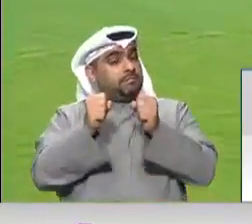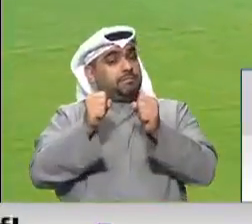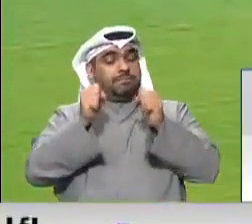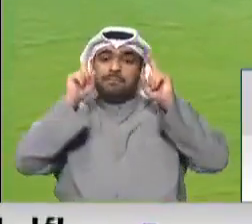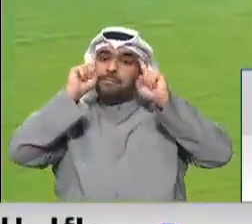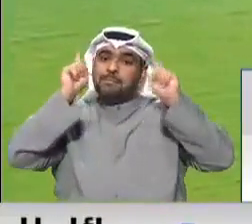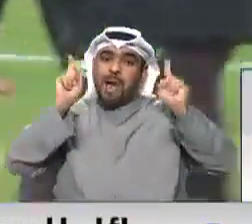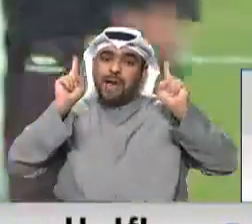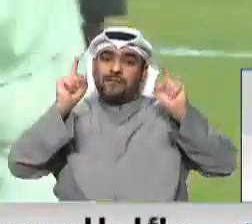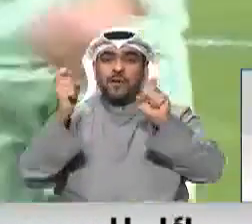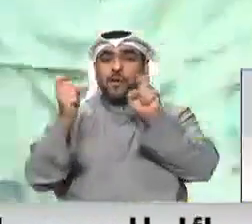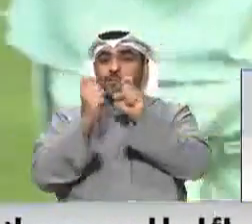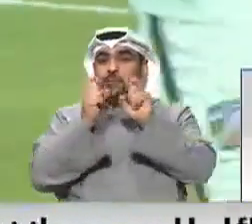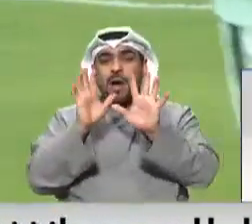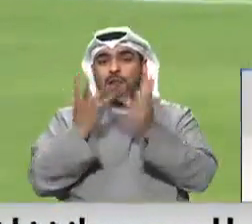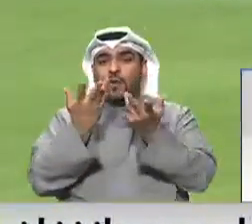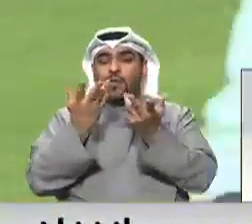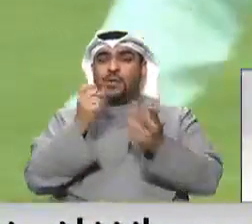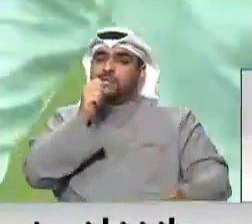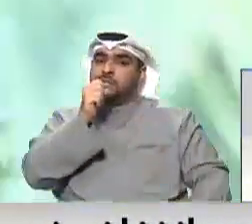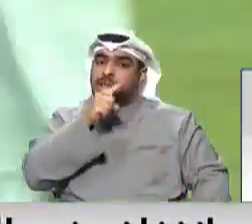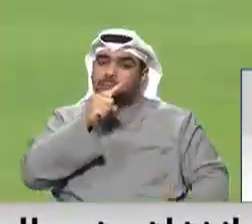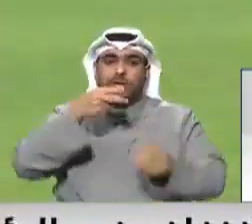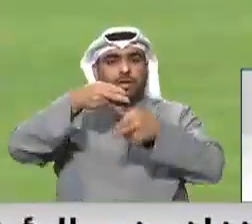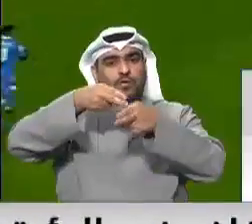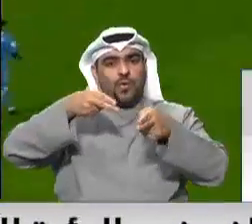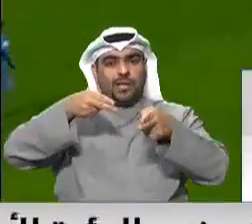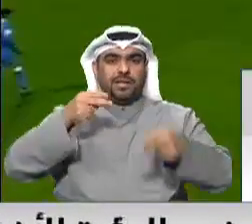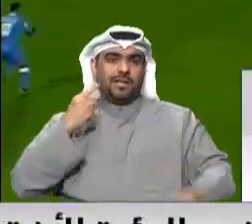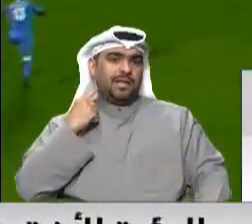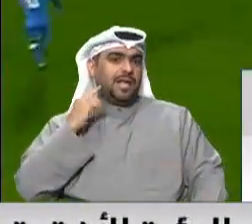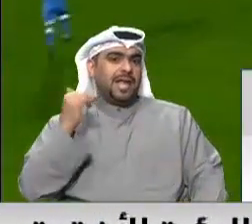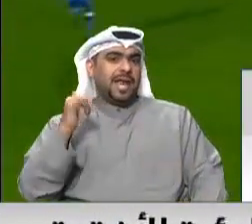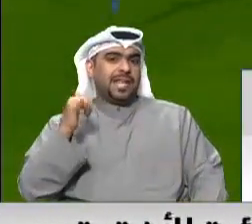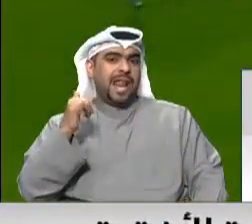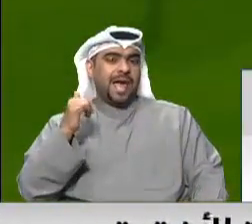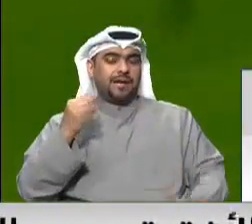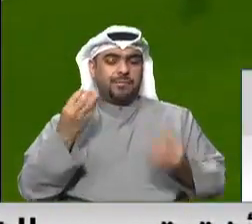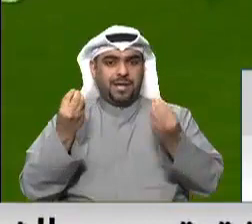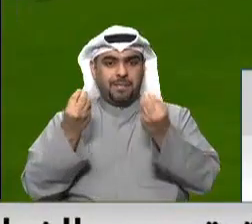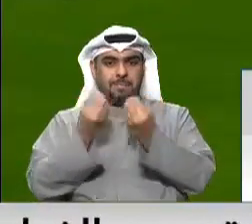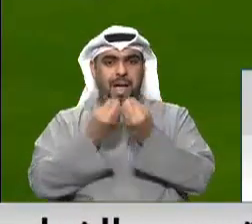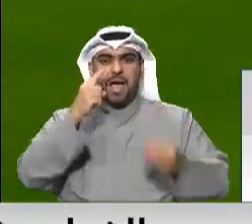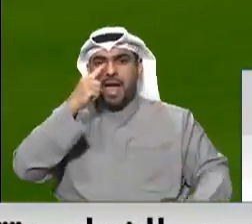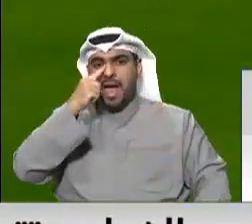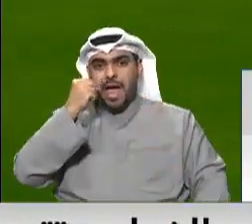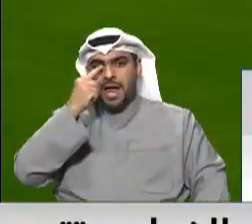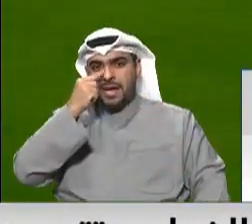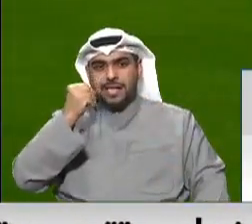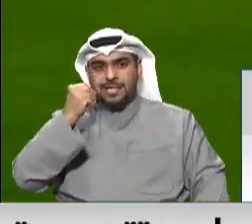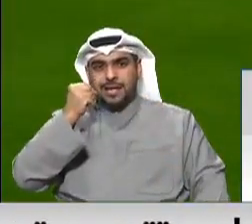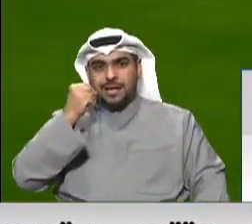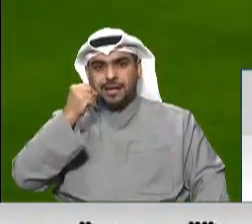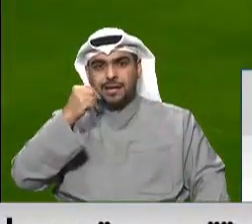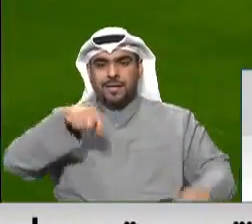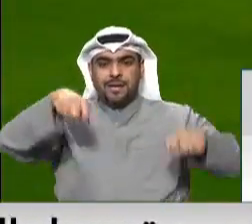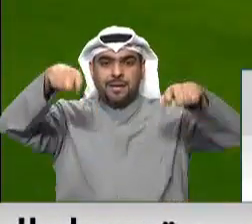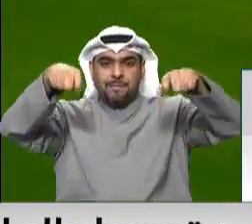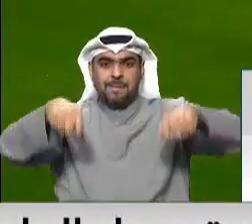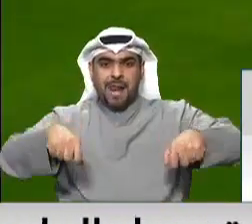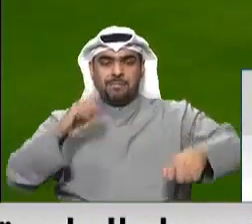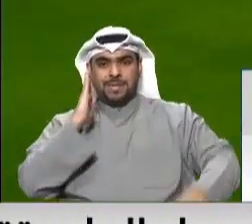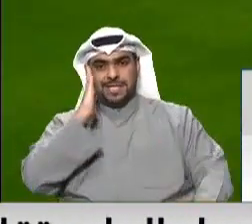ضد الكويت. كما يصطدم فريق العربي بخصمه النصر على استاد ثامر في ربع نهائي أغلى